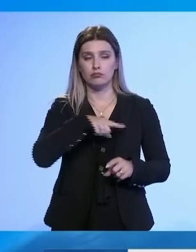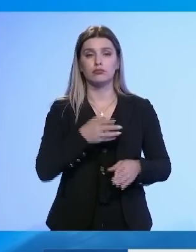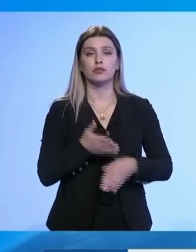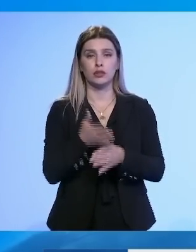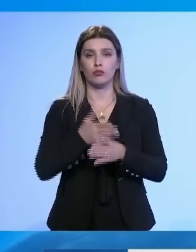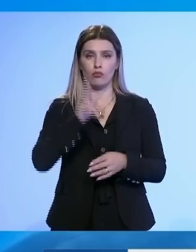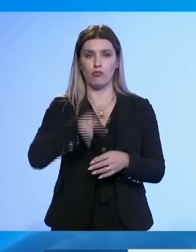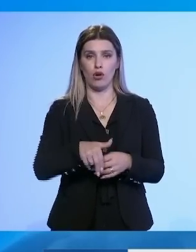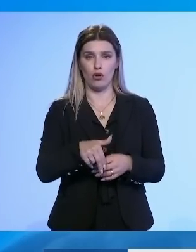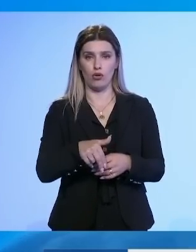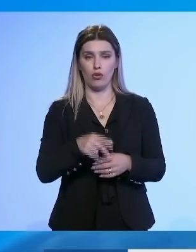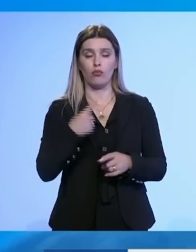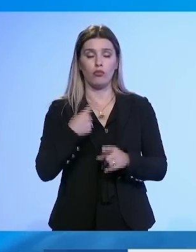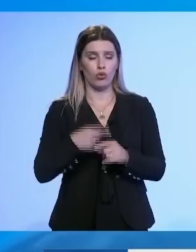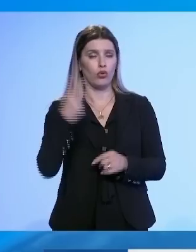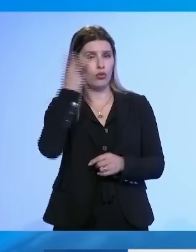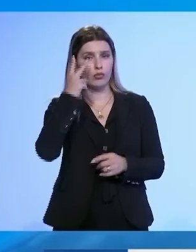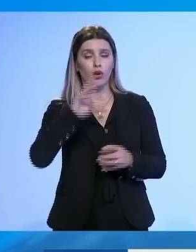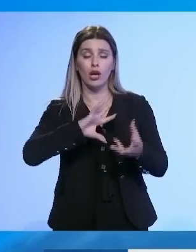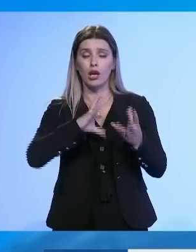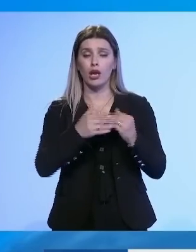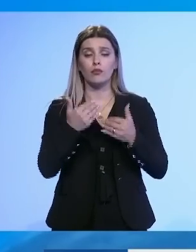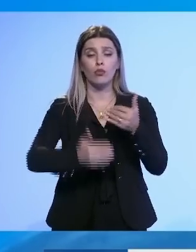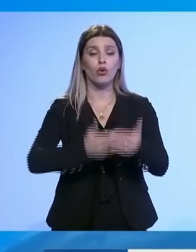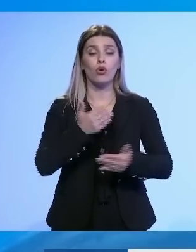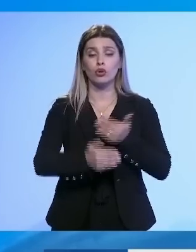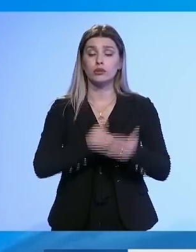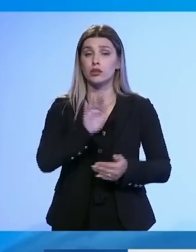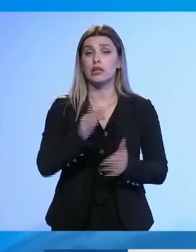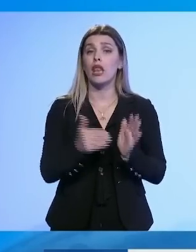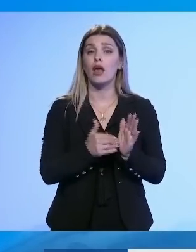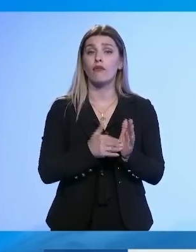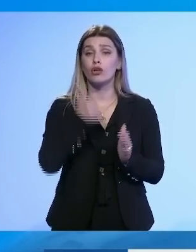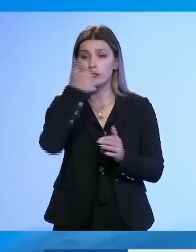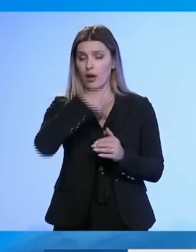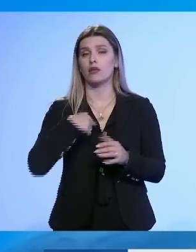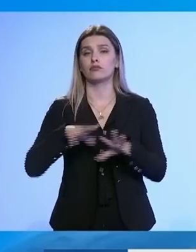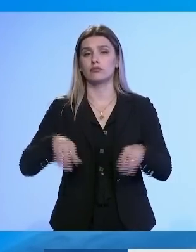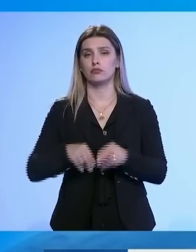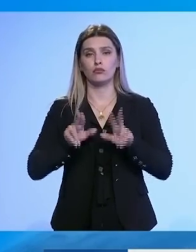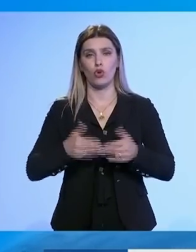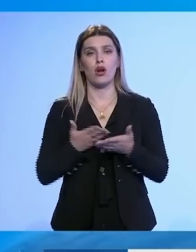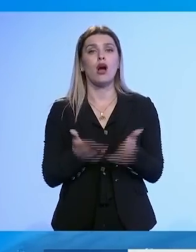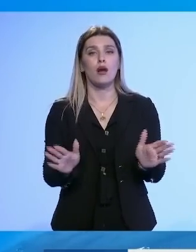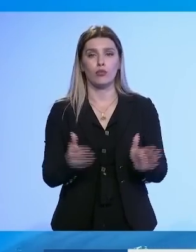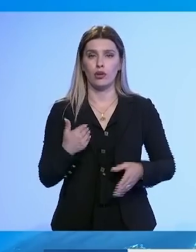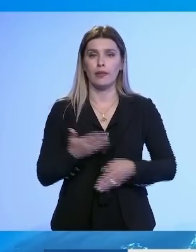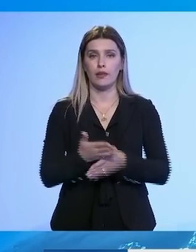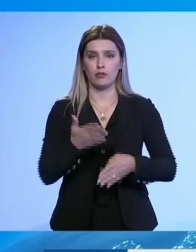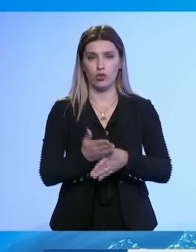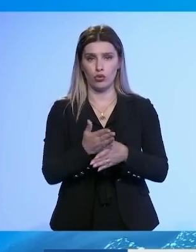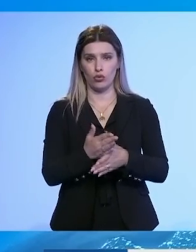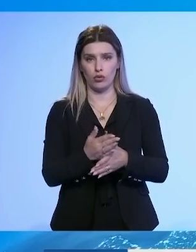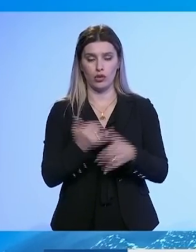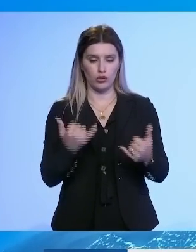gazetarëve dhe sigurisht që çdo hap që është i nevojshëm për ju, ne jemi të hapur, për këtë arsye kemi bërë